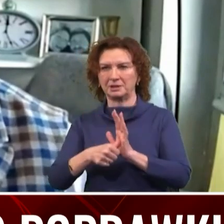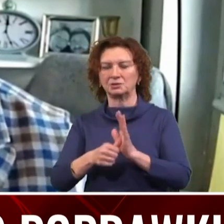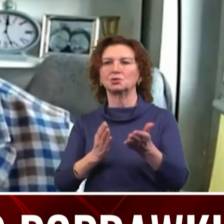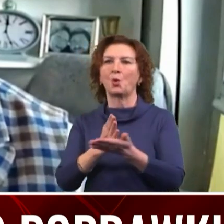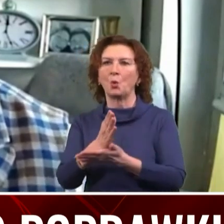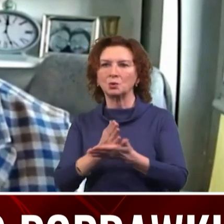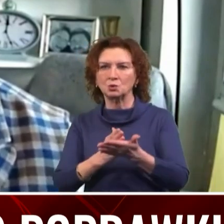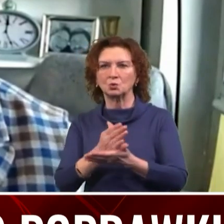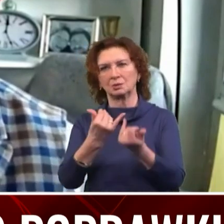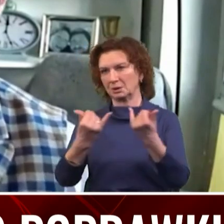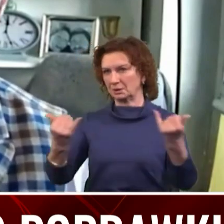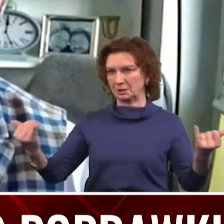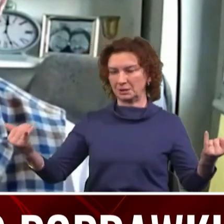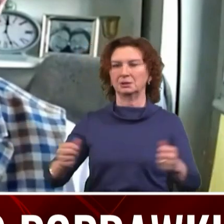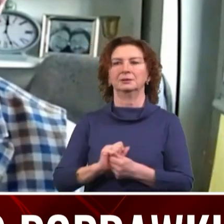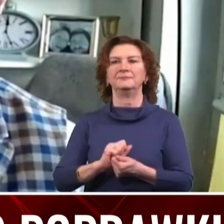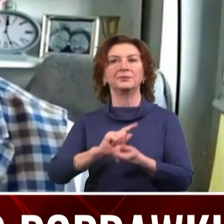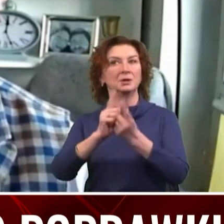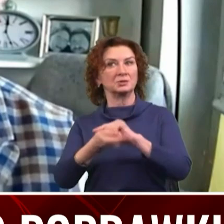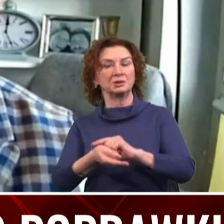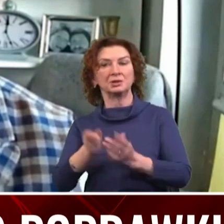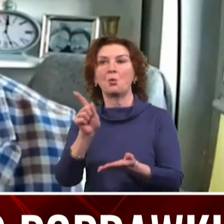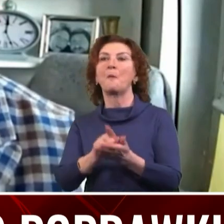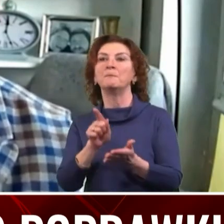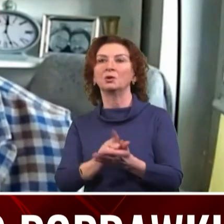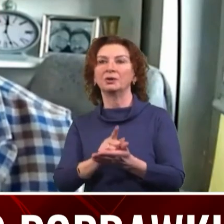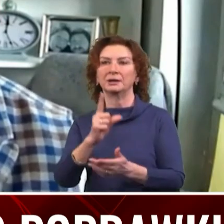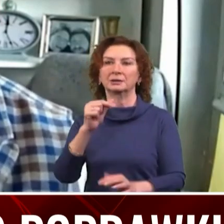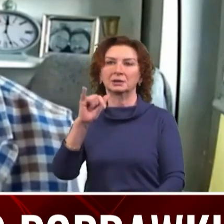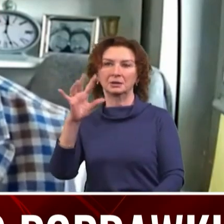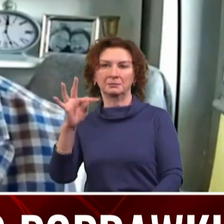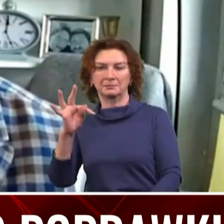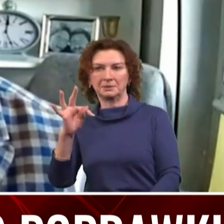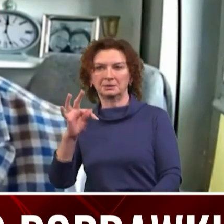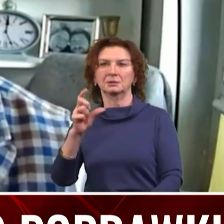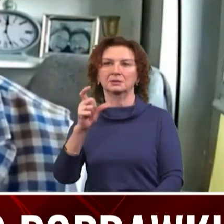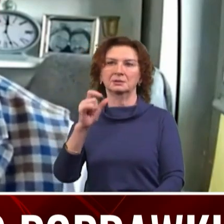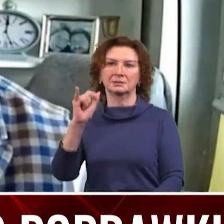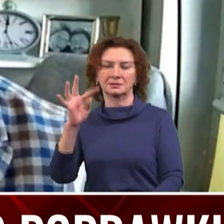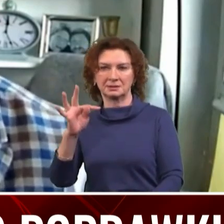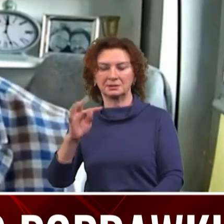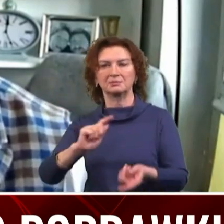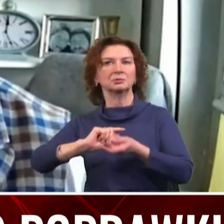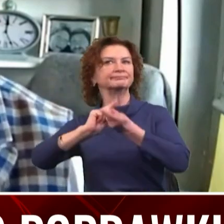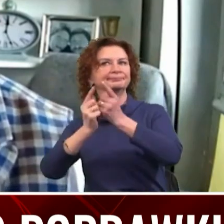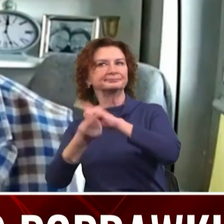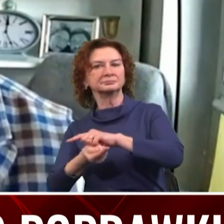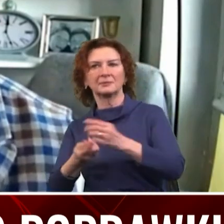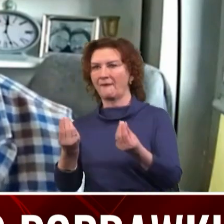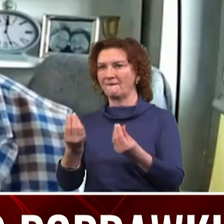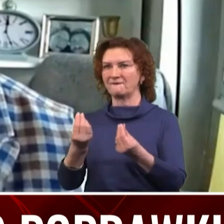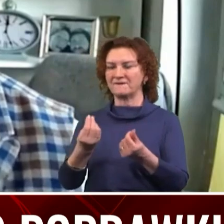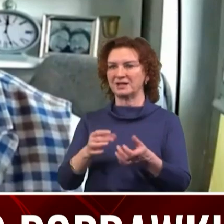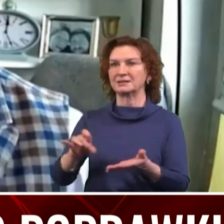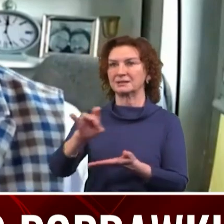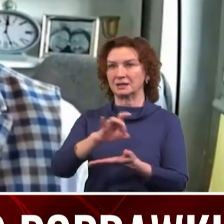rodzaju podatki, o podatki PIT, o podatek CIT. I to wszystko później ma przełożenie na finanse gminy. O tym też trzeba pamiętać,